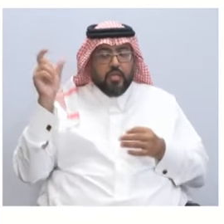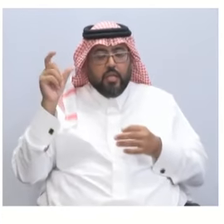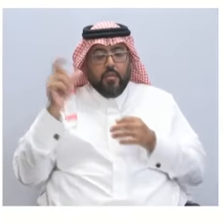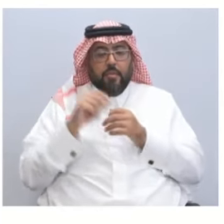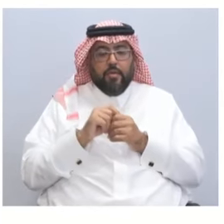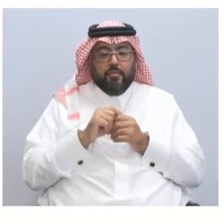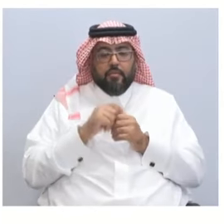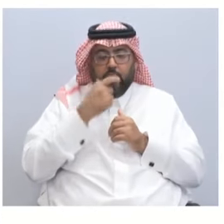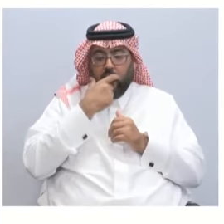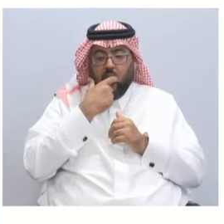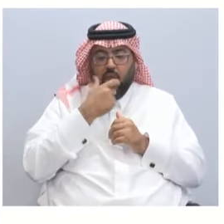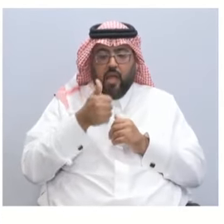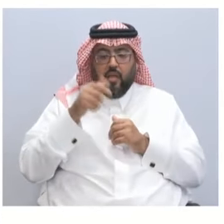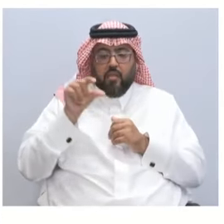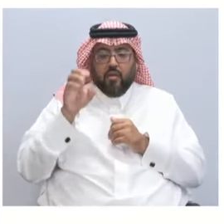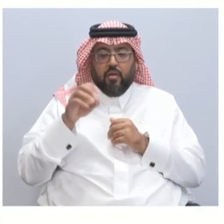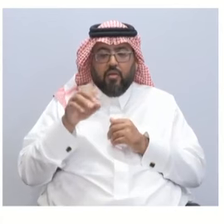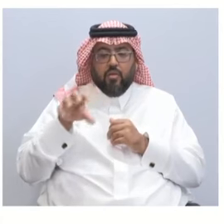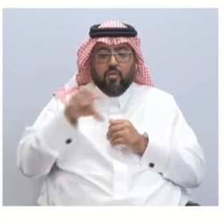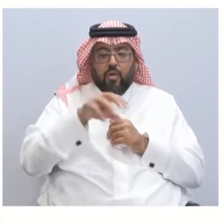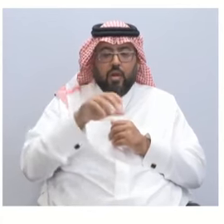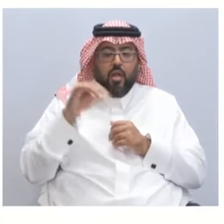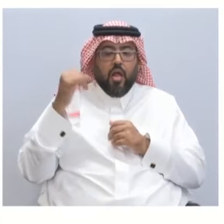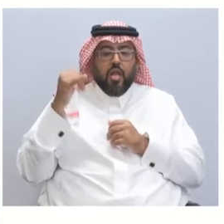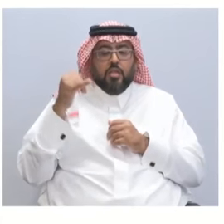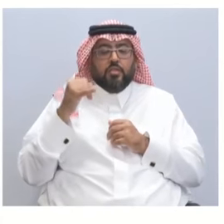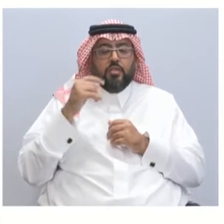الاسلاميه ادركت دول الخليج